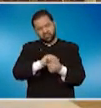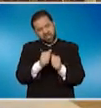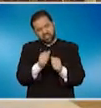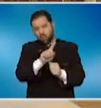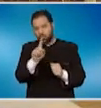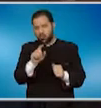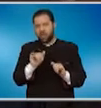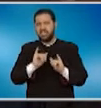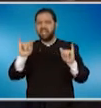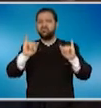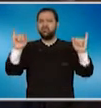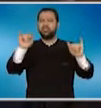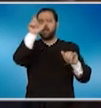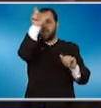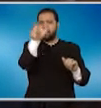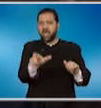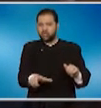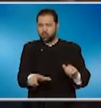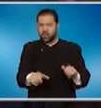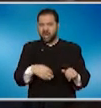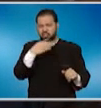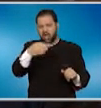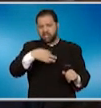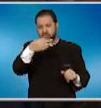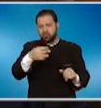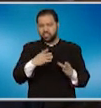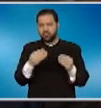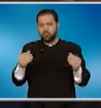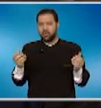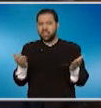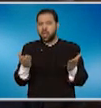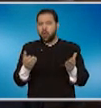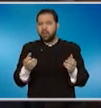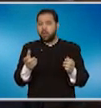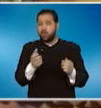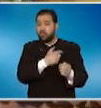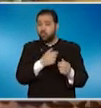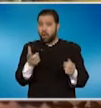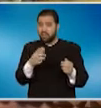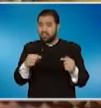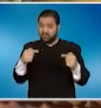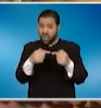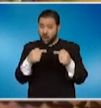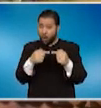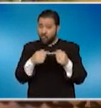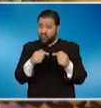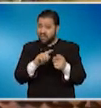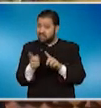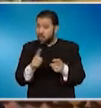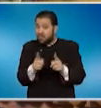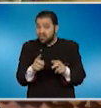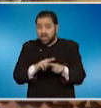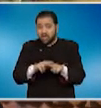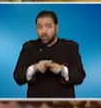dezvoltări personale într-o anumită direcție. Și am amintit adineauri... Poate să intre în conflict sau să fie diferită de o astfel